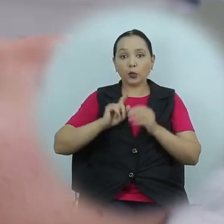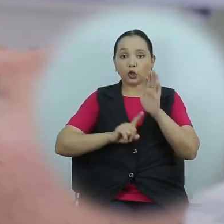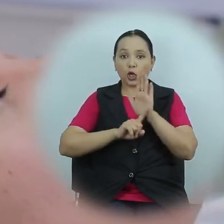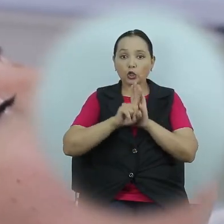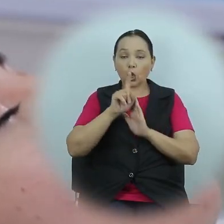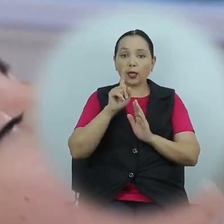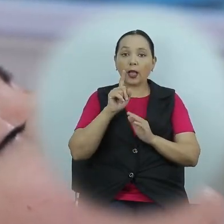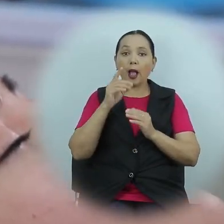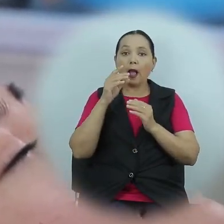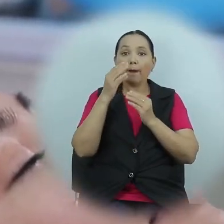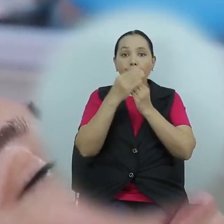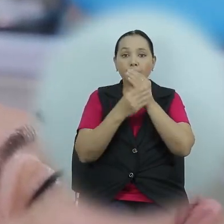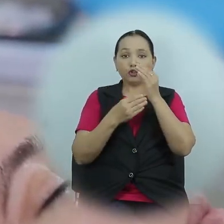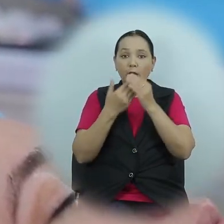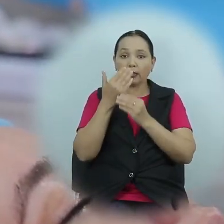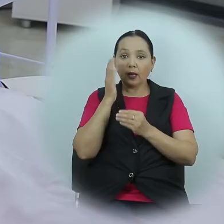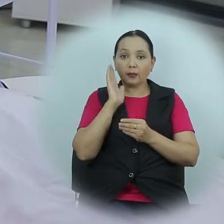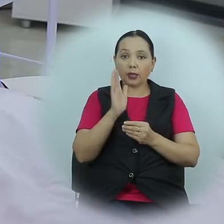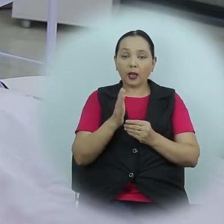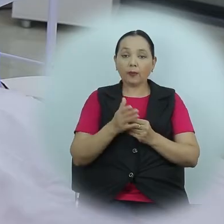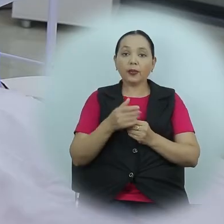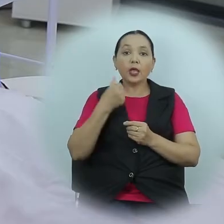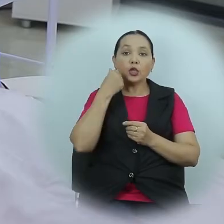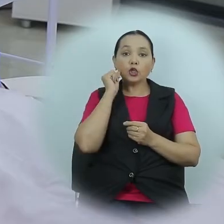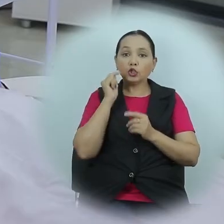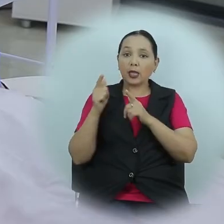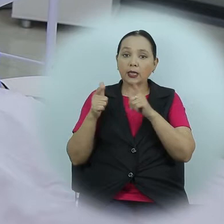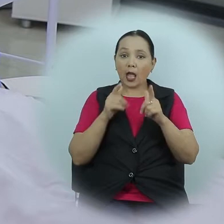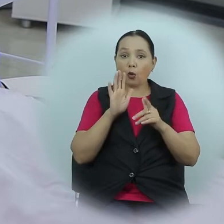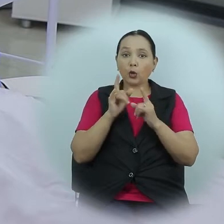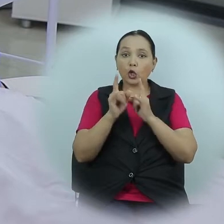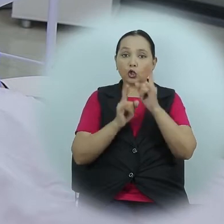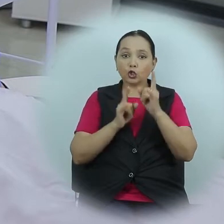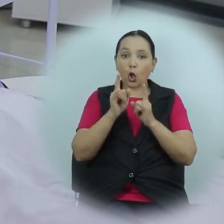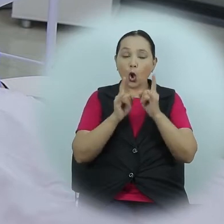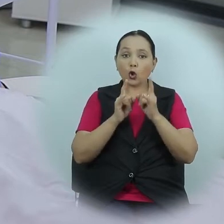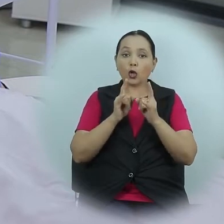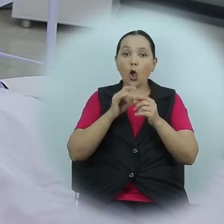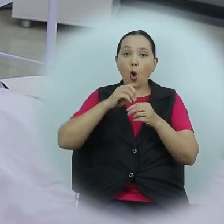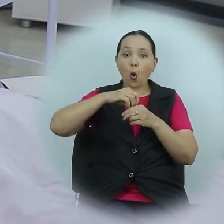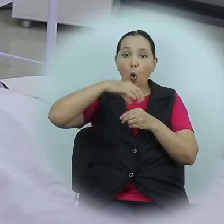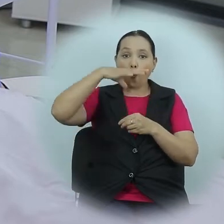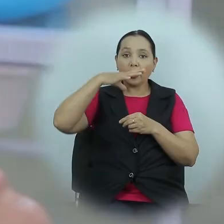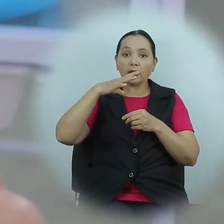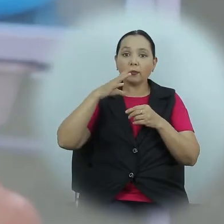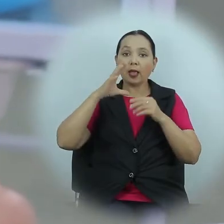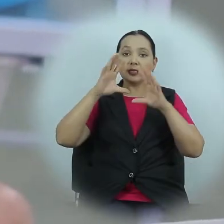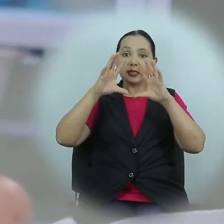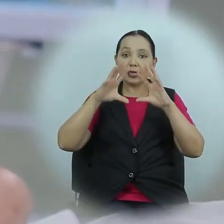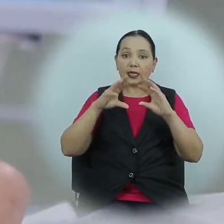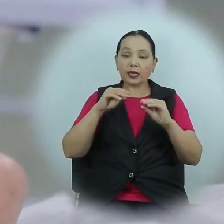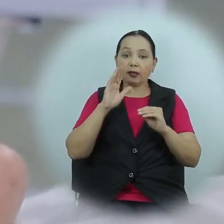oldin perchatkalarimizni taqib olamiz. Kechagi tayyor bo'lgan sovun ko'pigimizni tindirgandan so'ng